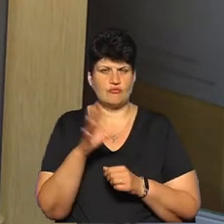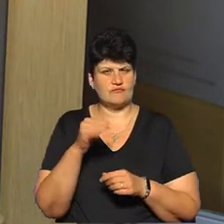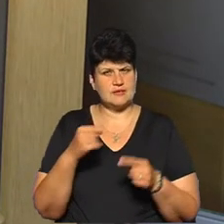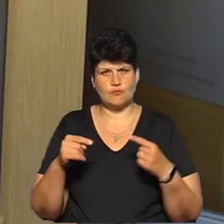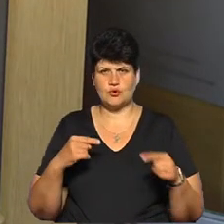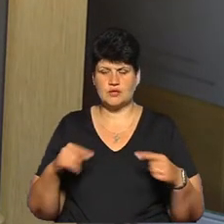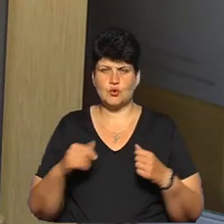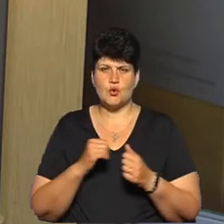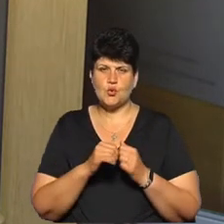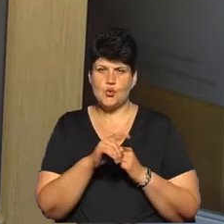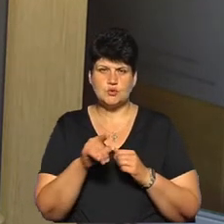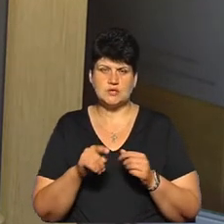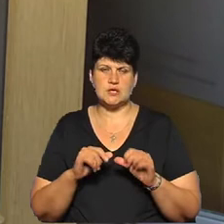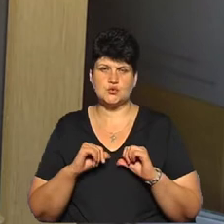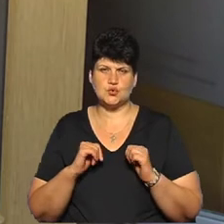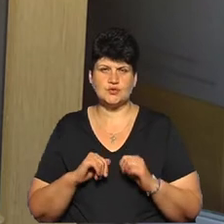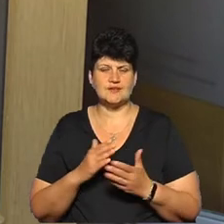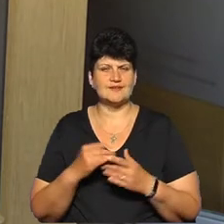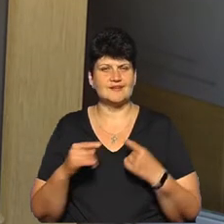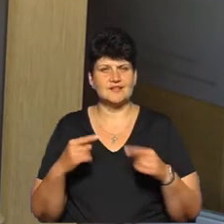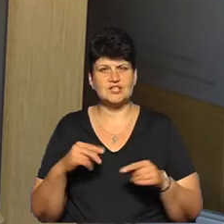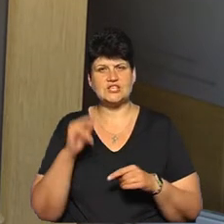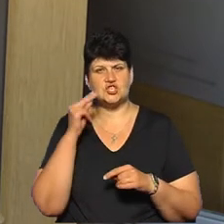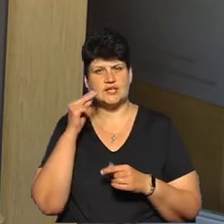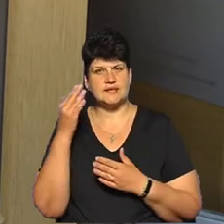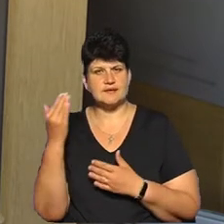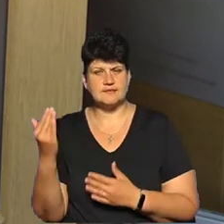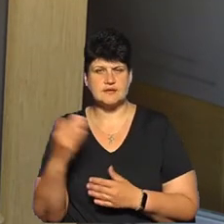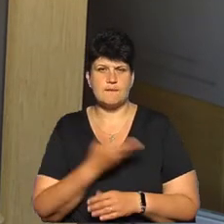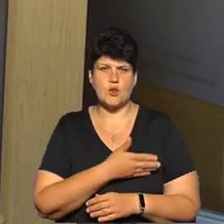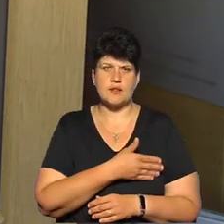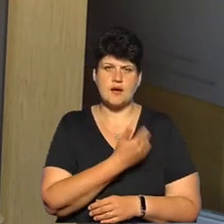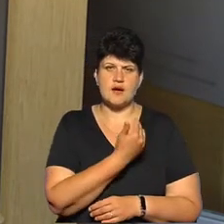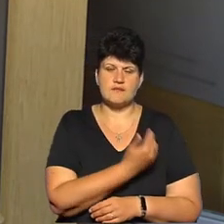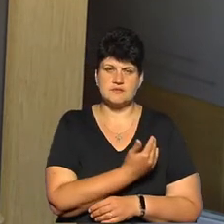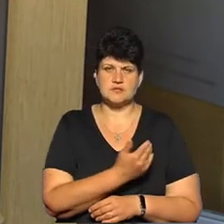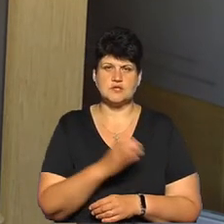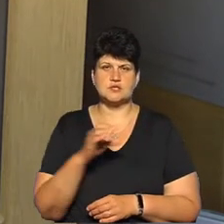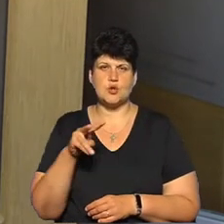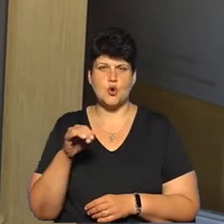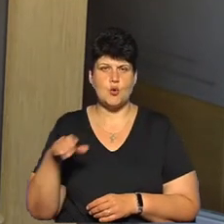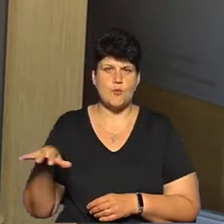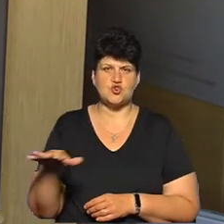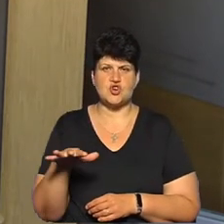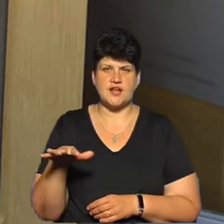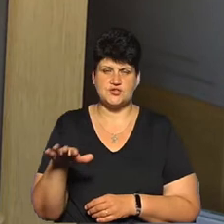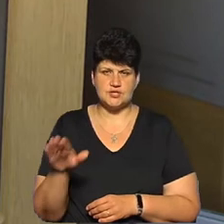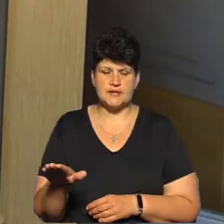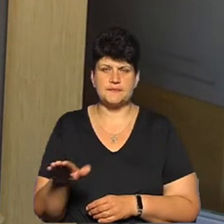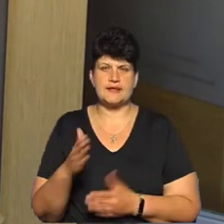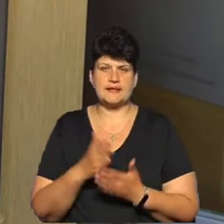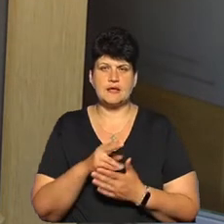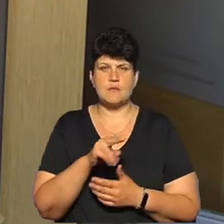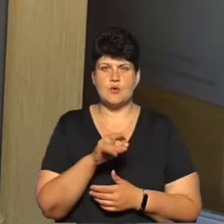Кожна сорочка, вони всі є по-різному. Є чернігівські, є полтавські, є Слобожанщина, є